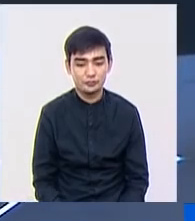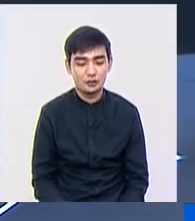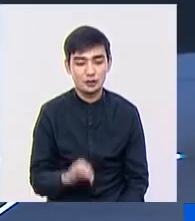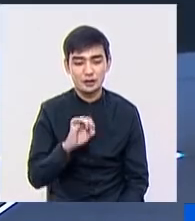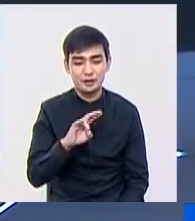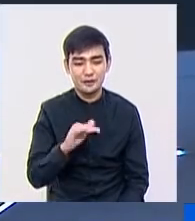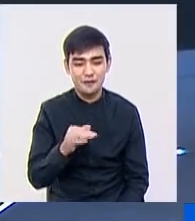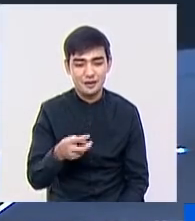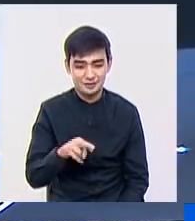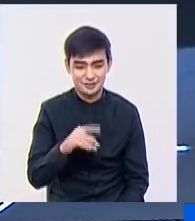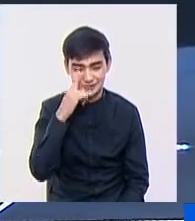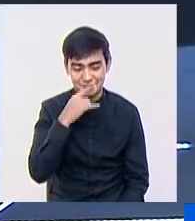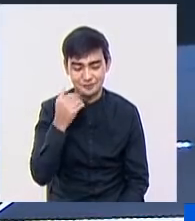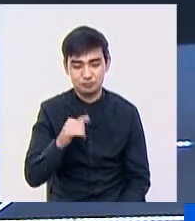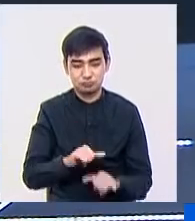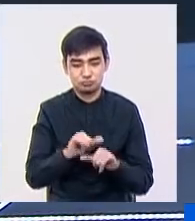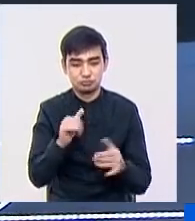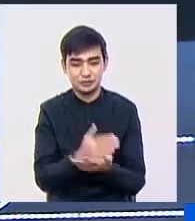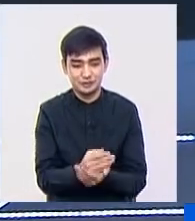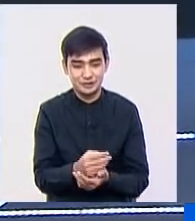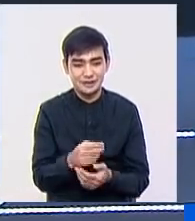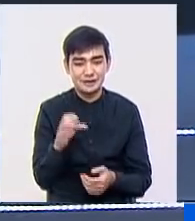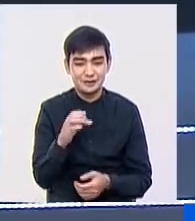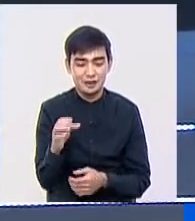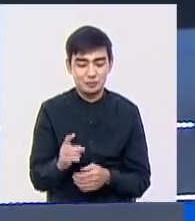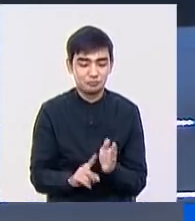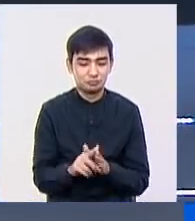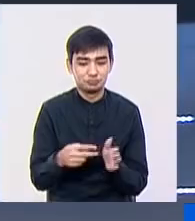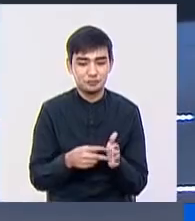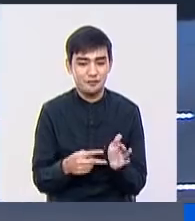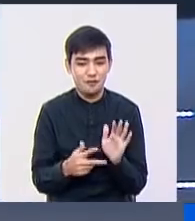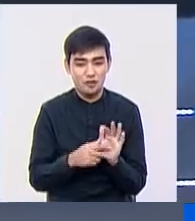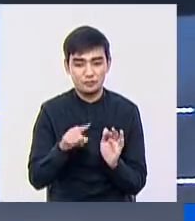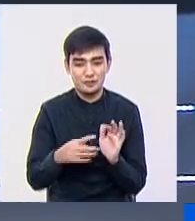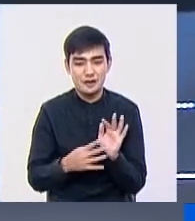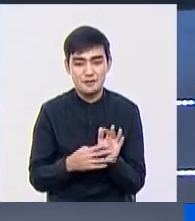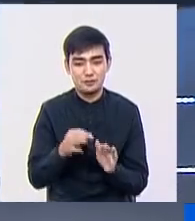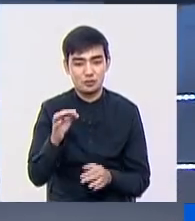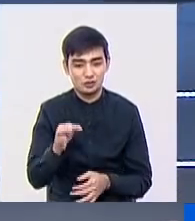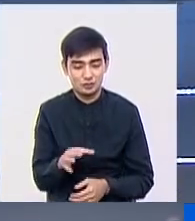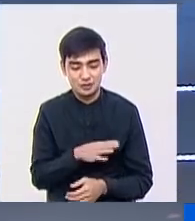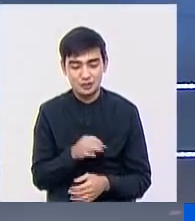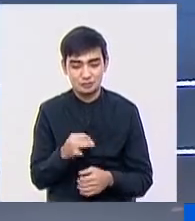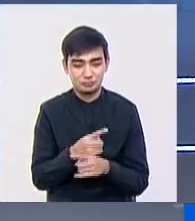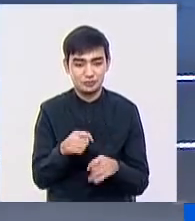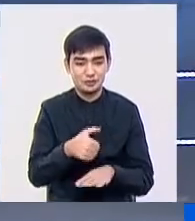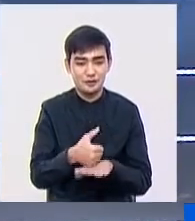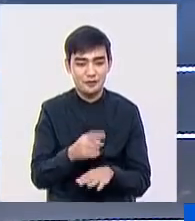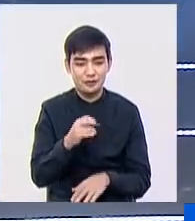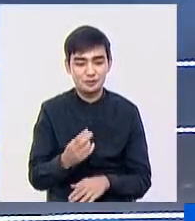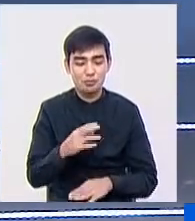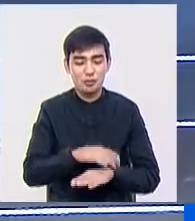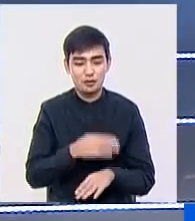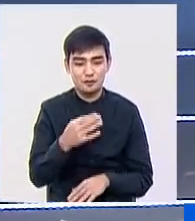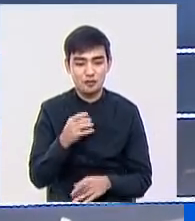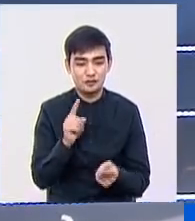Инфляция в Казахстане продолжает расти. Годовой показатель в сентябре составил 8,9%. Об этом сообщил глава Национального банка